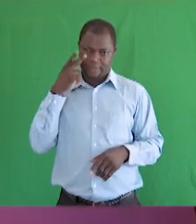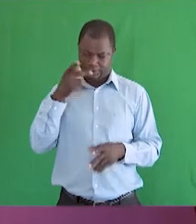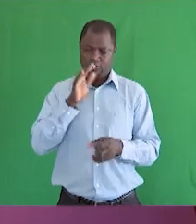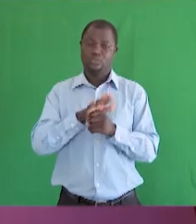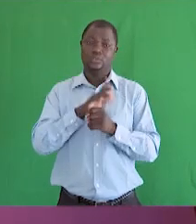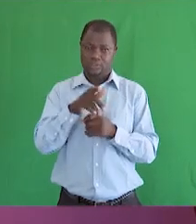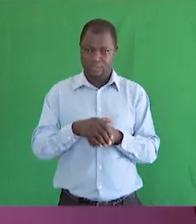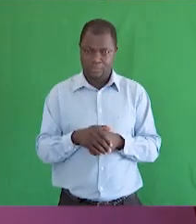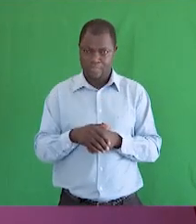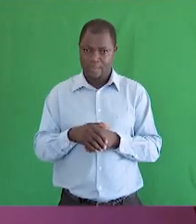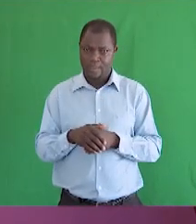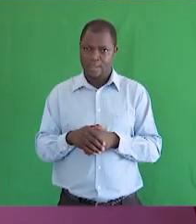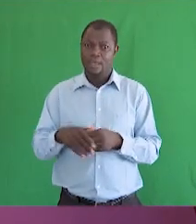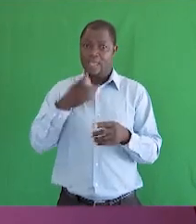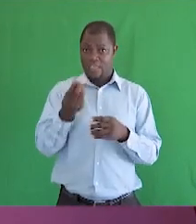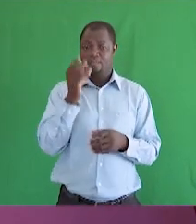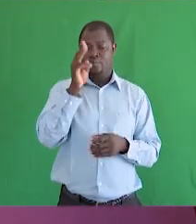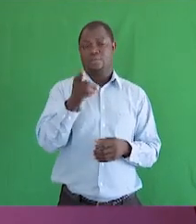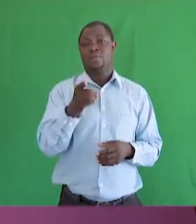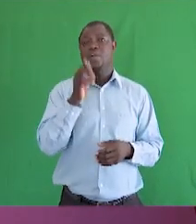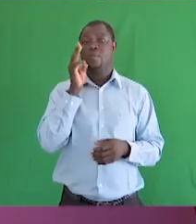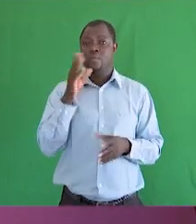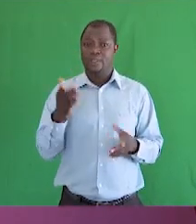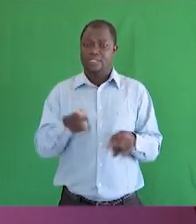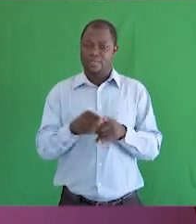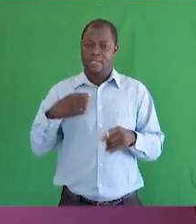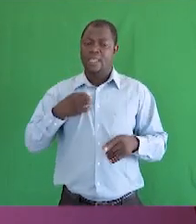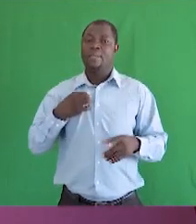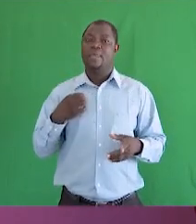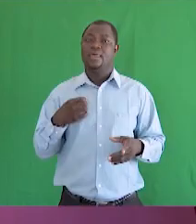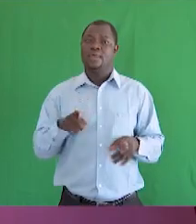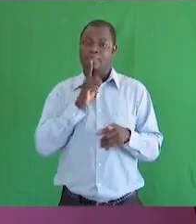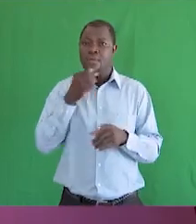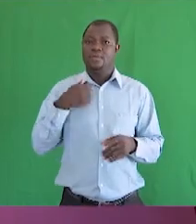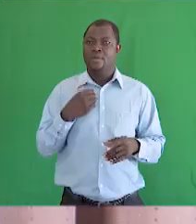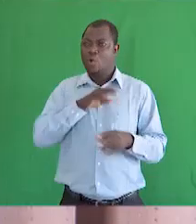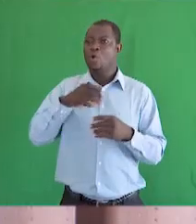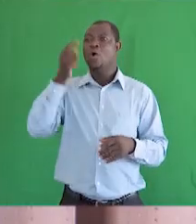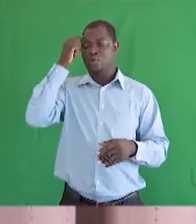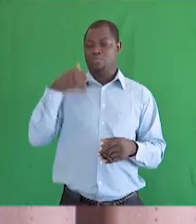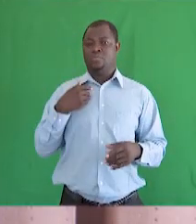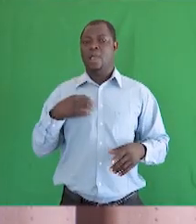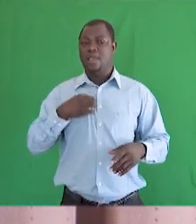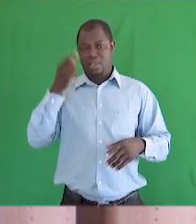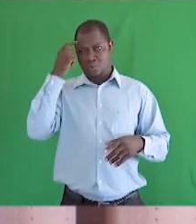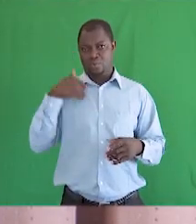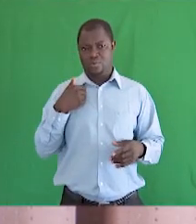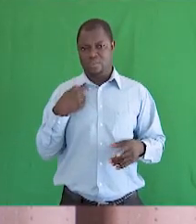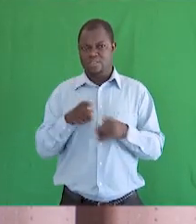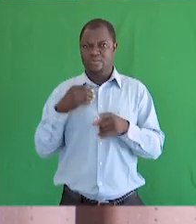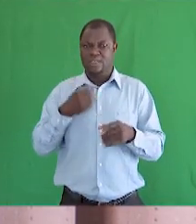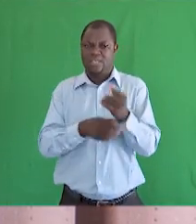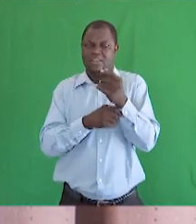zvakanyanya Mai Chisamba pane nyaya yekupfeka kuda kunzi ini ndiri kuziva zvakuita sekunge ndikapfeka